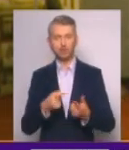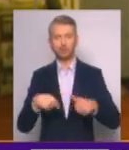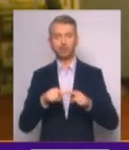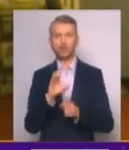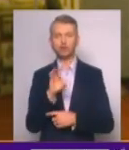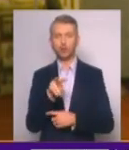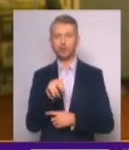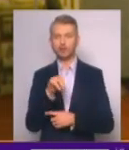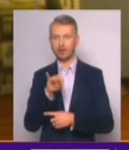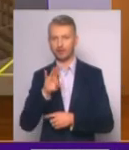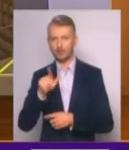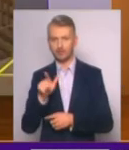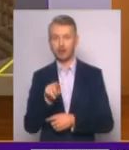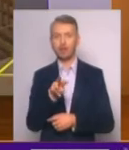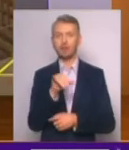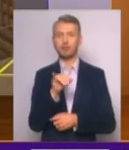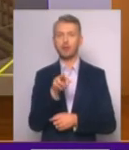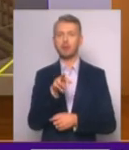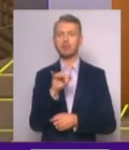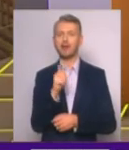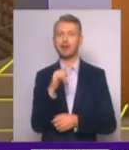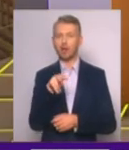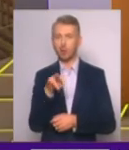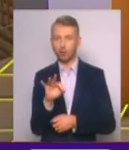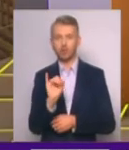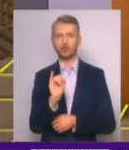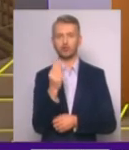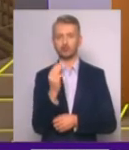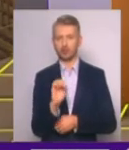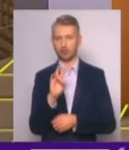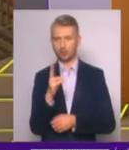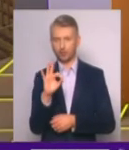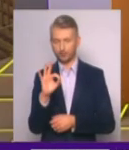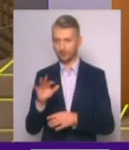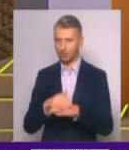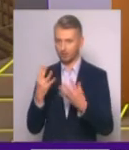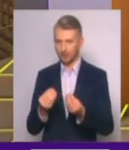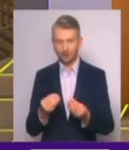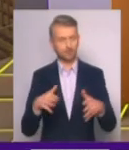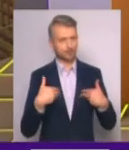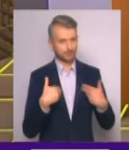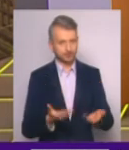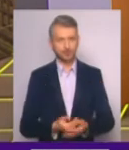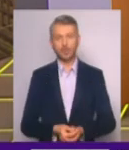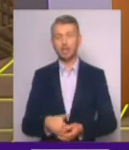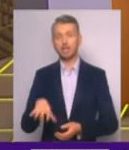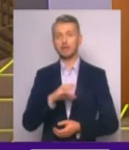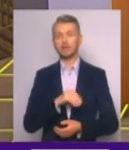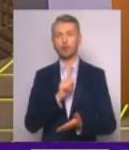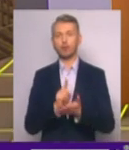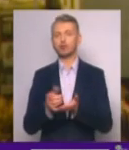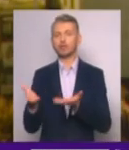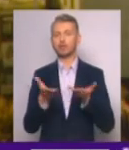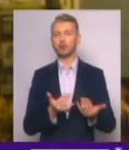«Солідарність» пан Михайло Іщенко. Пане Михайло, дуже рада вас вітати. Добрий день. Взаєм, доброго дня. Всіх киян обов'язково запрошуємо